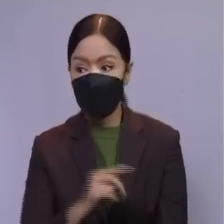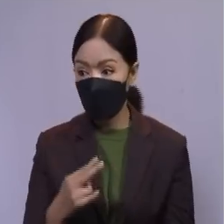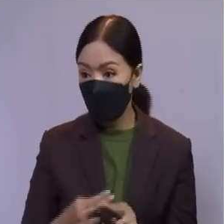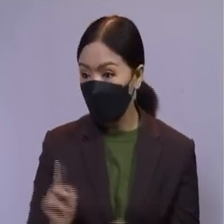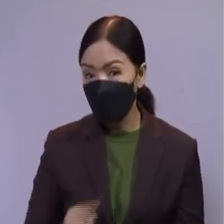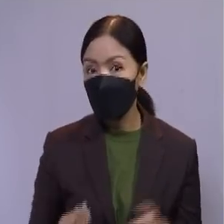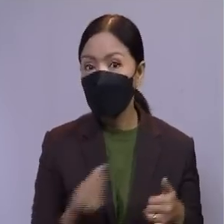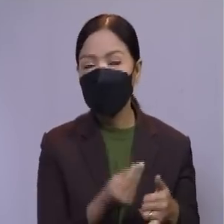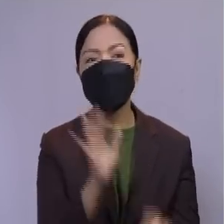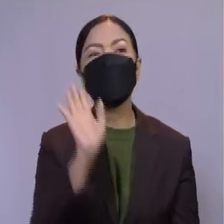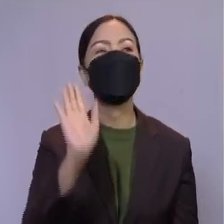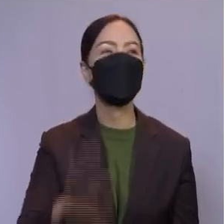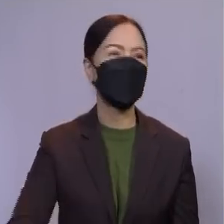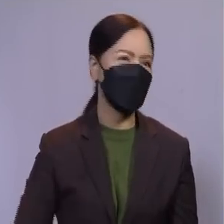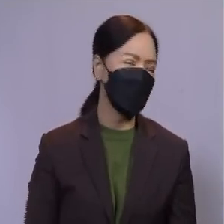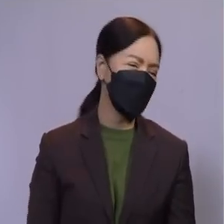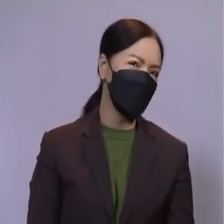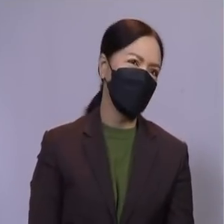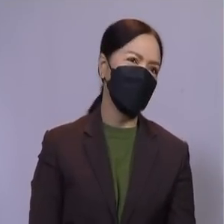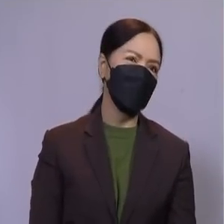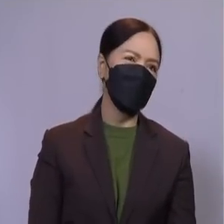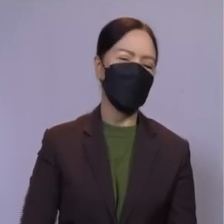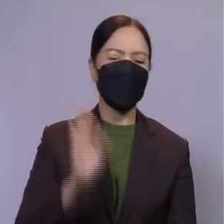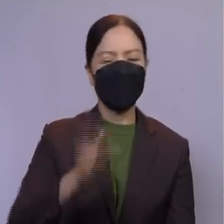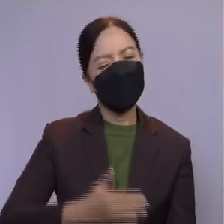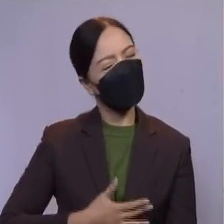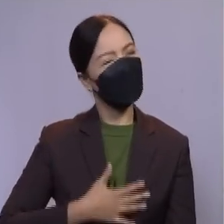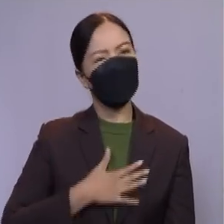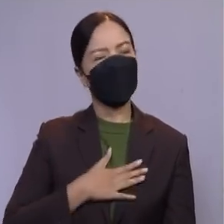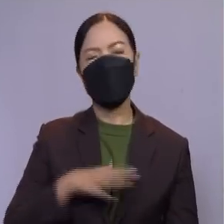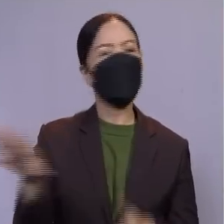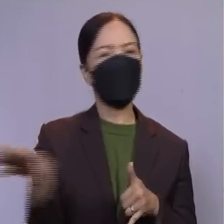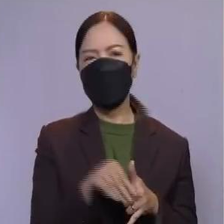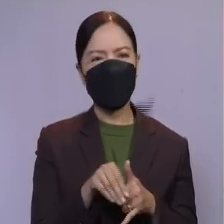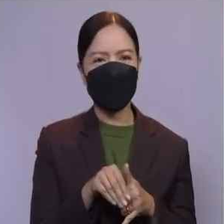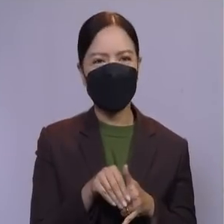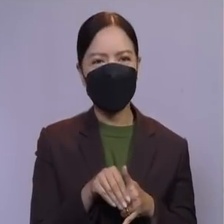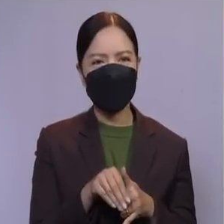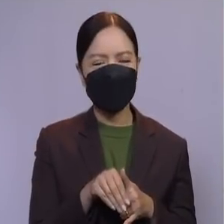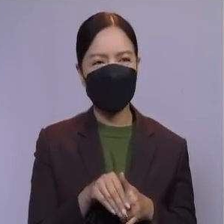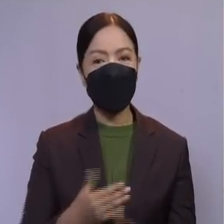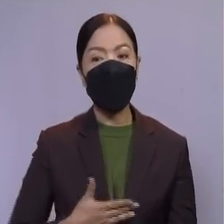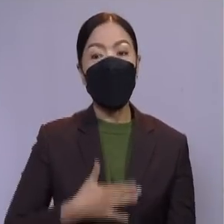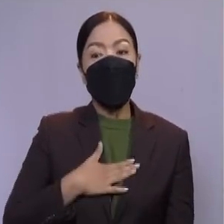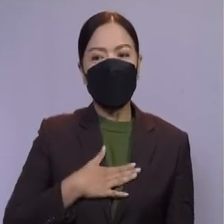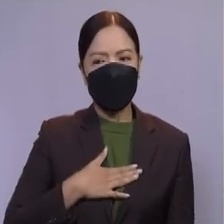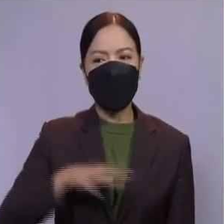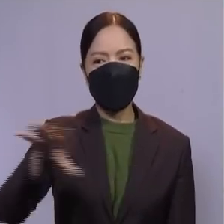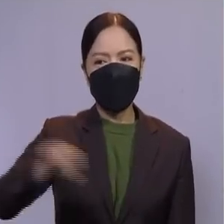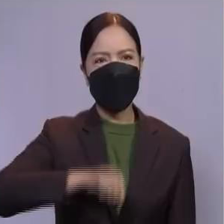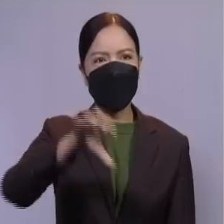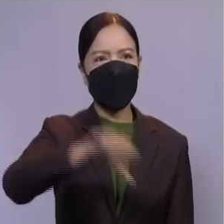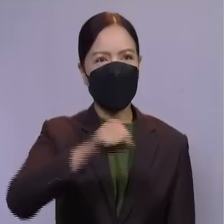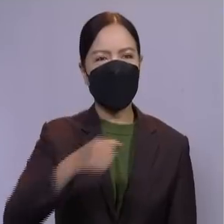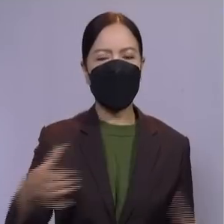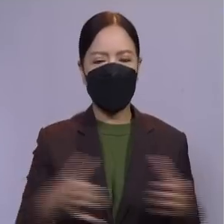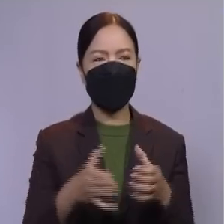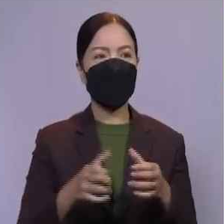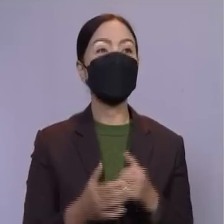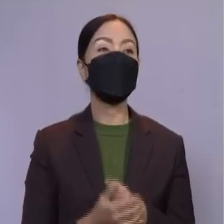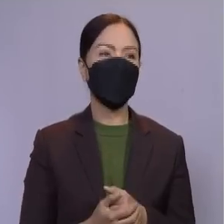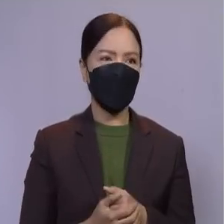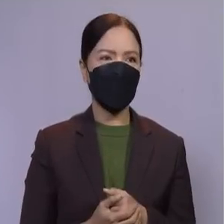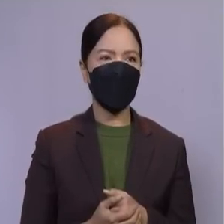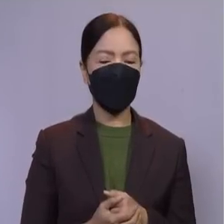ภูมิใจดูดพูดแล้วดอยมาจากไหนนะคะคือพูดแล้วทำเนี่ยเป็นสโลแกนของพรรคภูมิใจไทยแต่ว่า